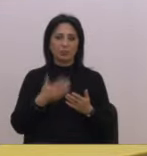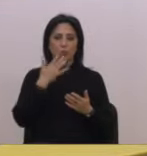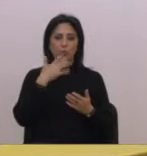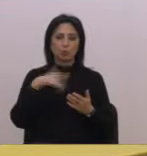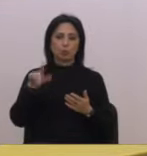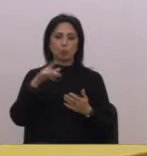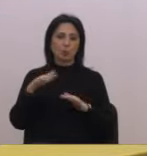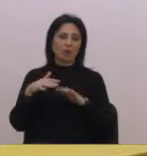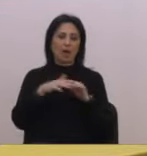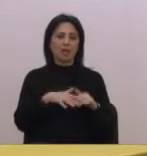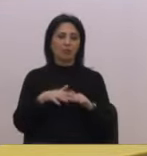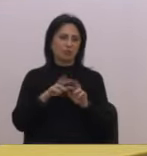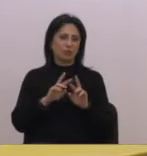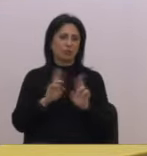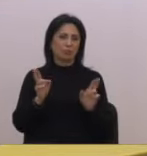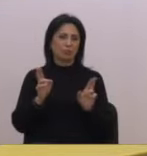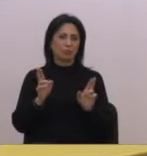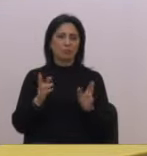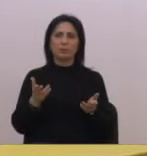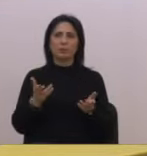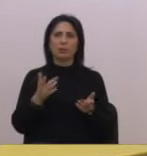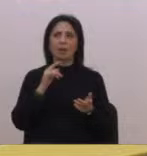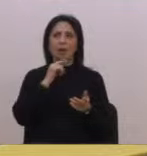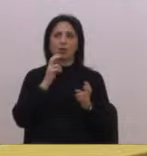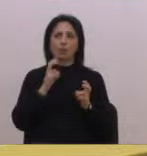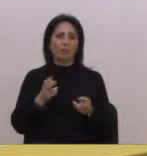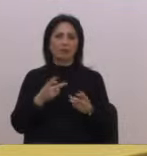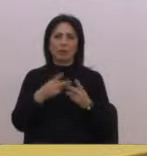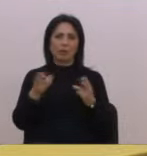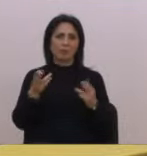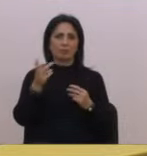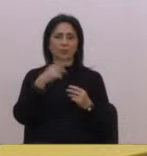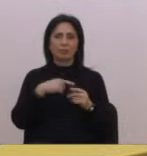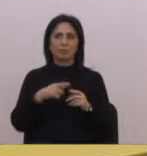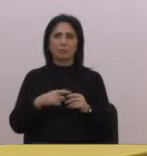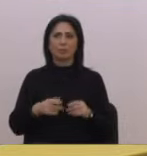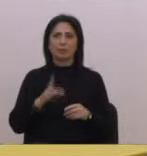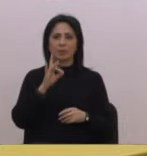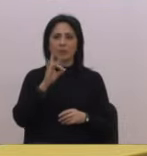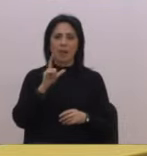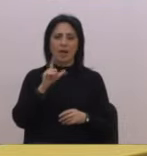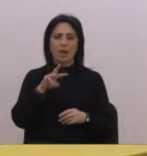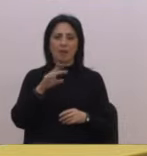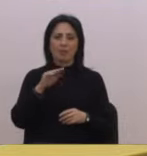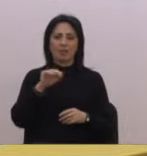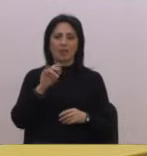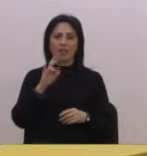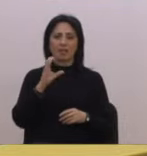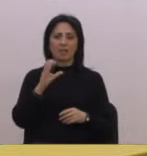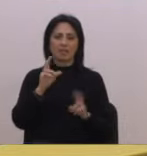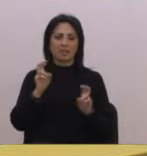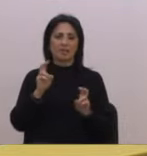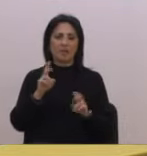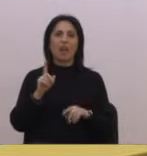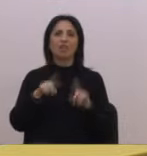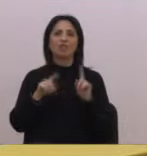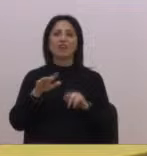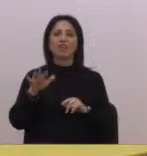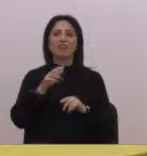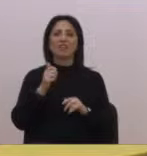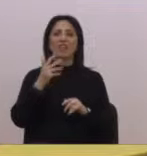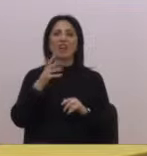tipian kadmurit, huebi, contributori economicis, remitan sebi, holot, ișuia tipu ebi,